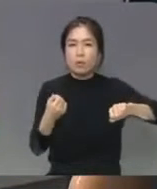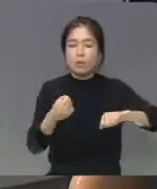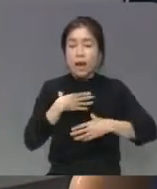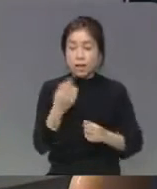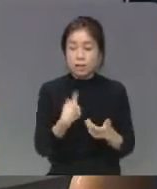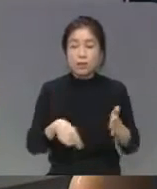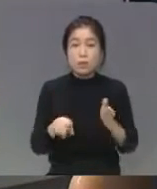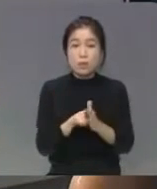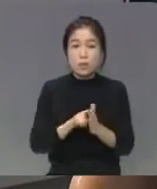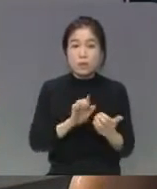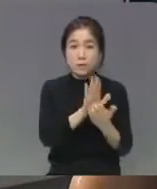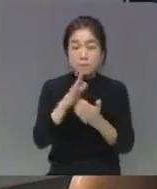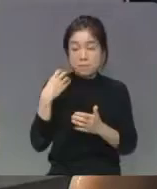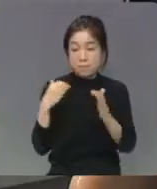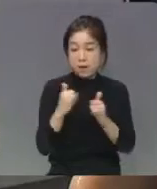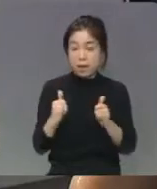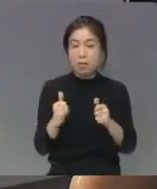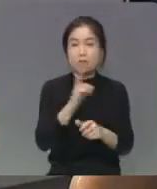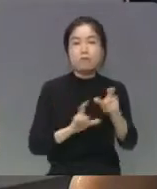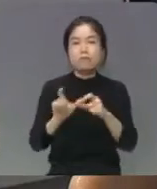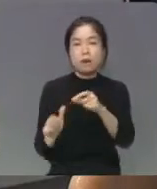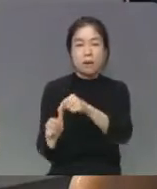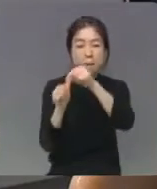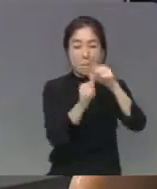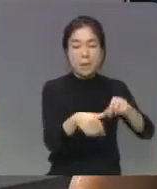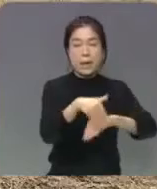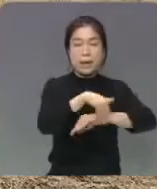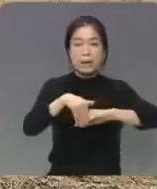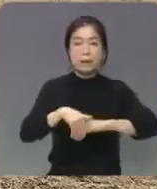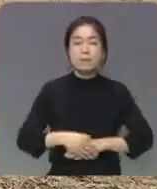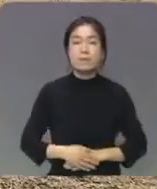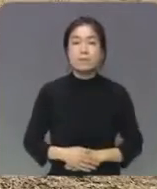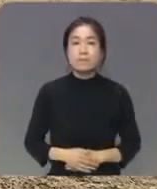방역 담당관 도 추가로 위촉하고 로 했습니다